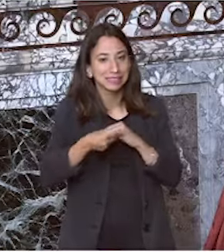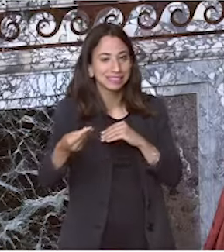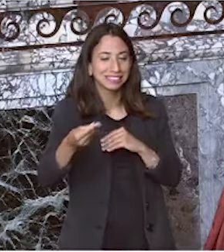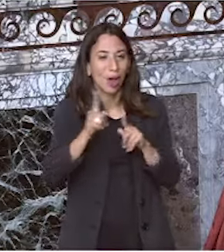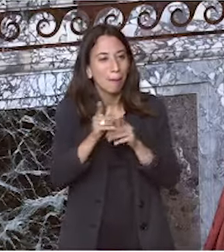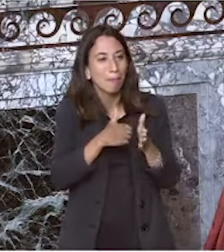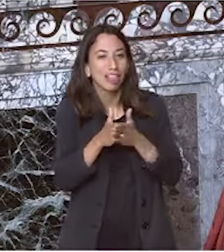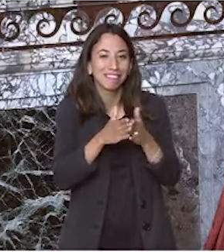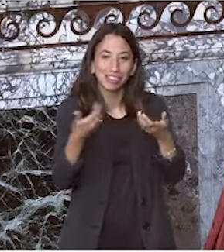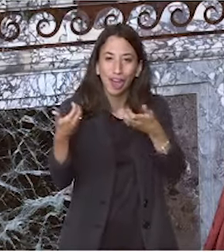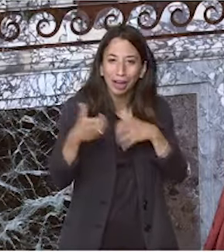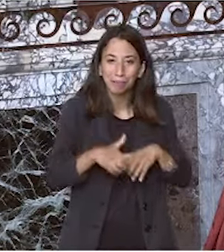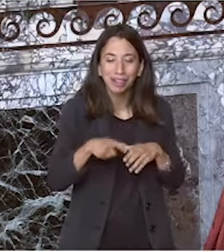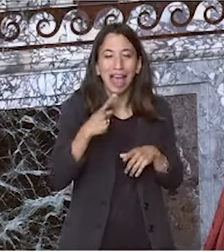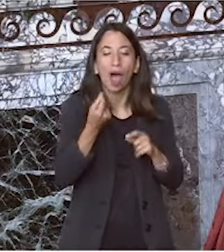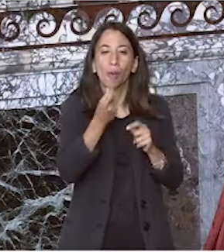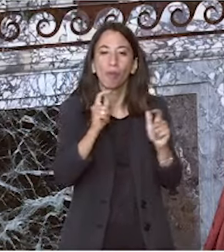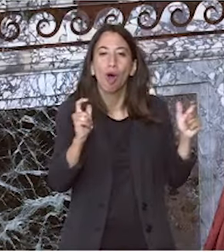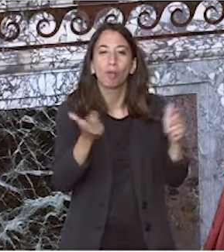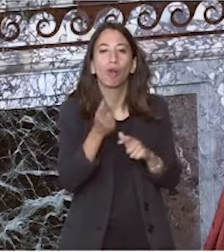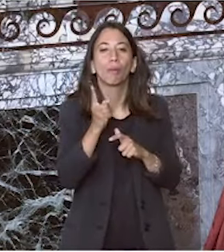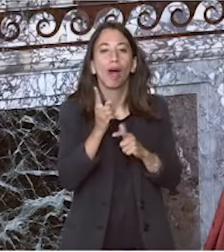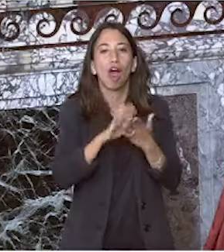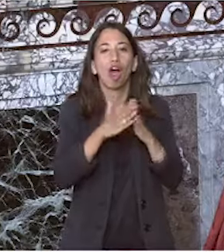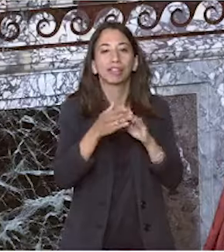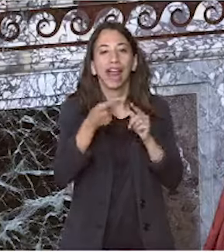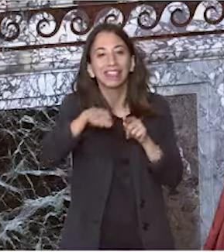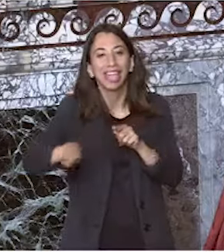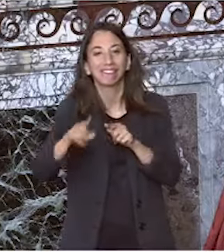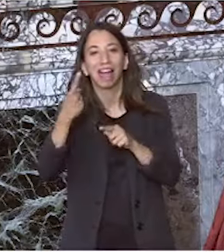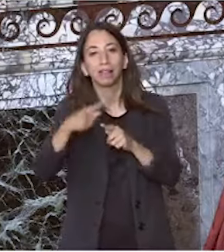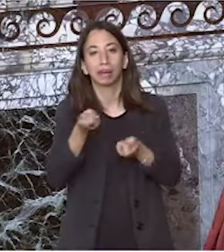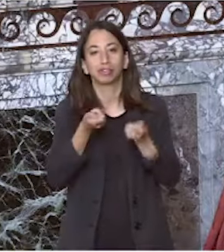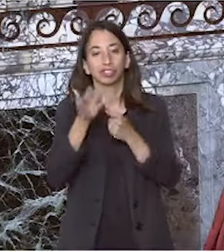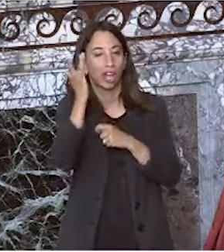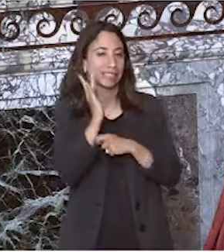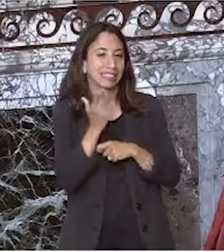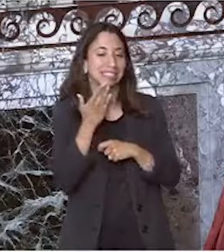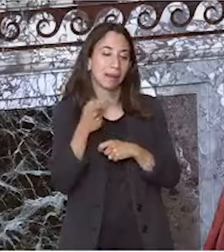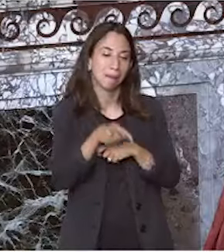e ostacola l'introduzione di contratti derivati per la gestione dei rischi.